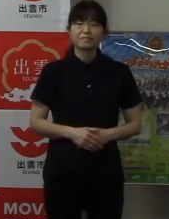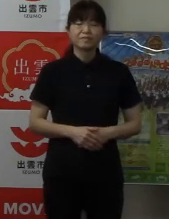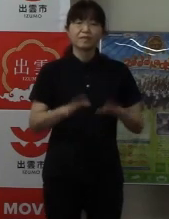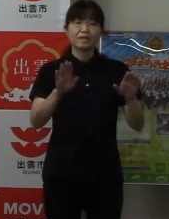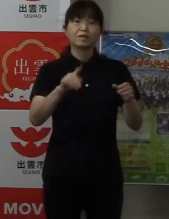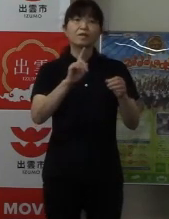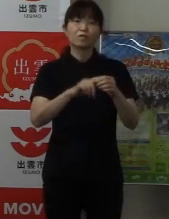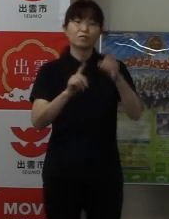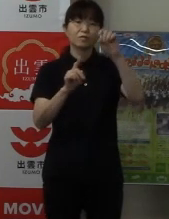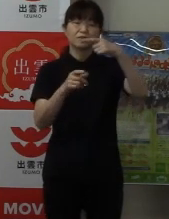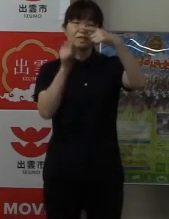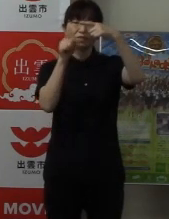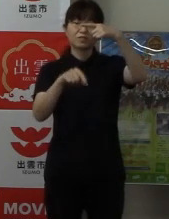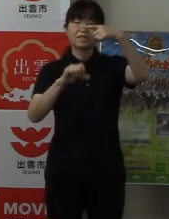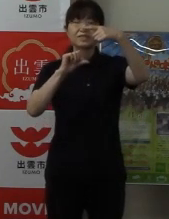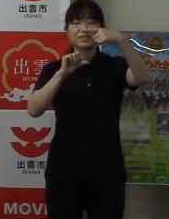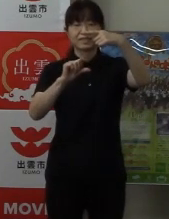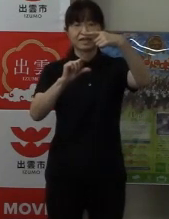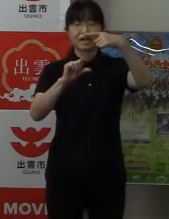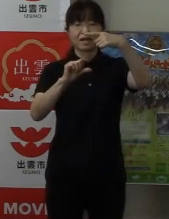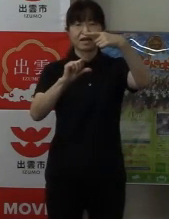今年の11月の5日